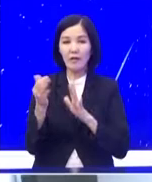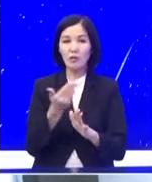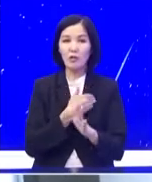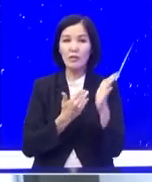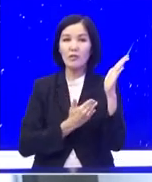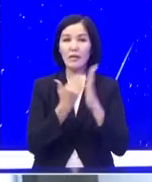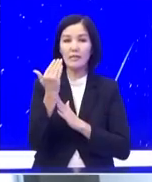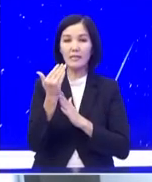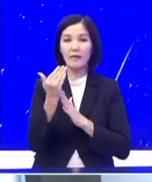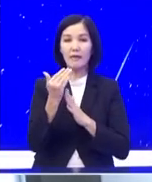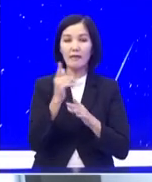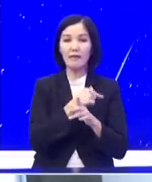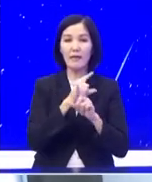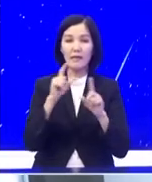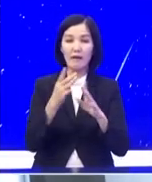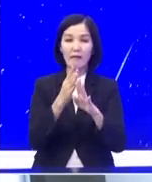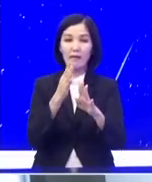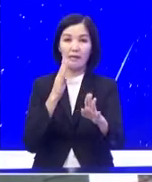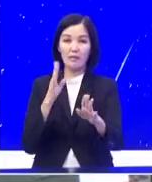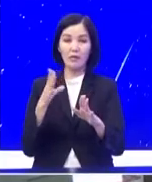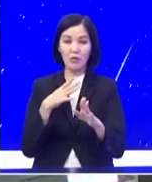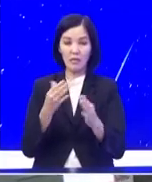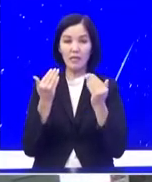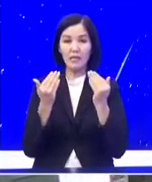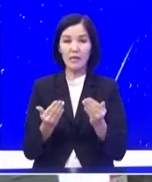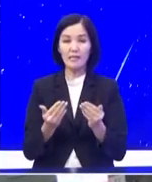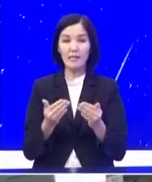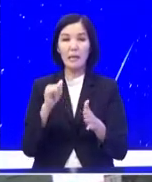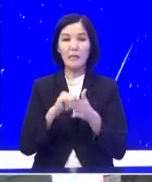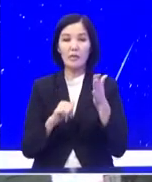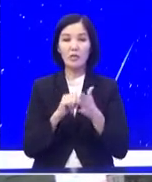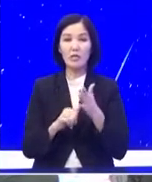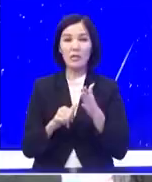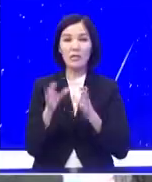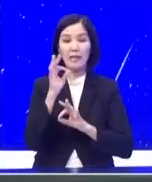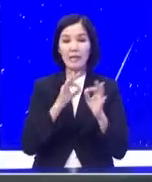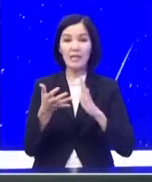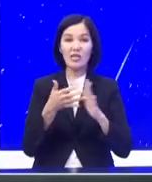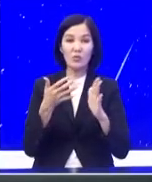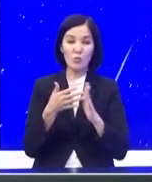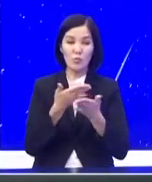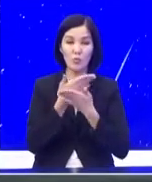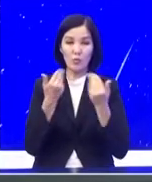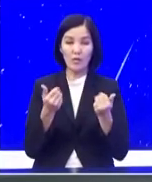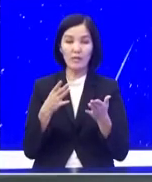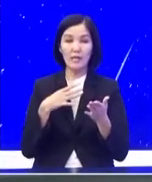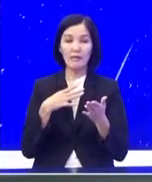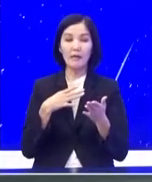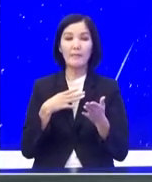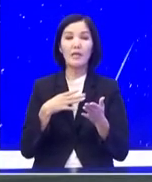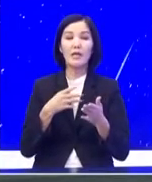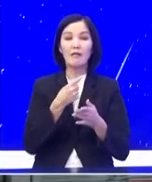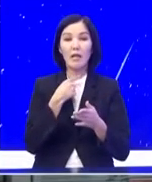Тұрғындар дәріханалар есігінде кезекке ұзақтап тұратын. Оған себеп препараттардың тапшылығы еді. Өйткені облыс